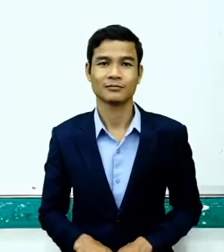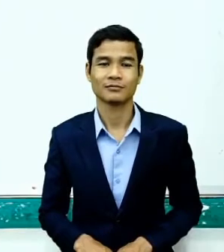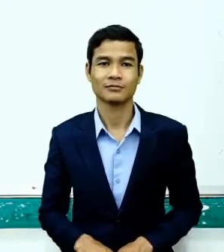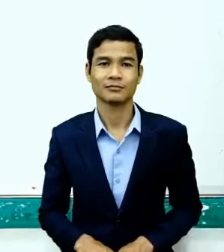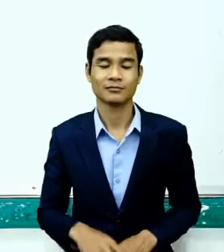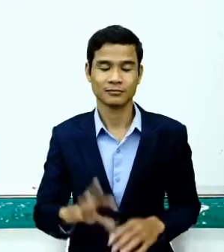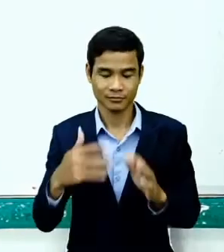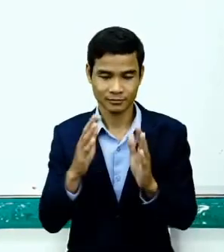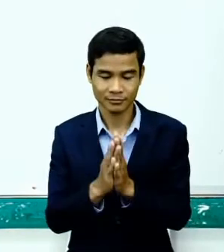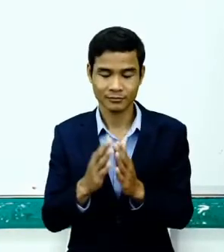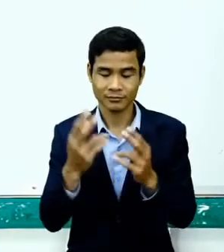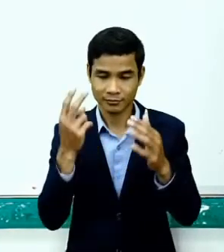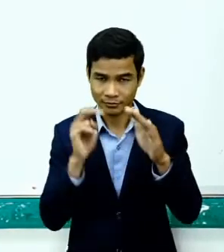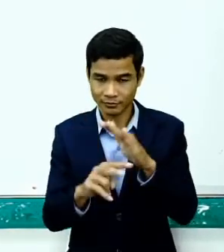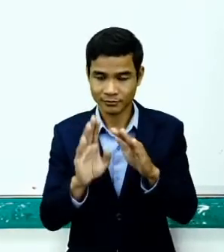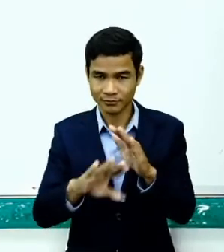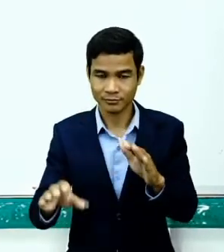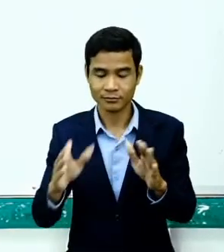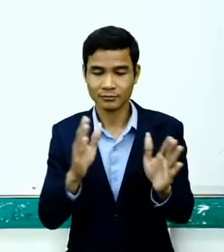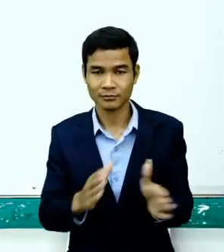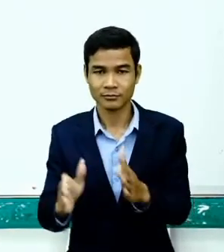អរគុណកូនត្រៀមទូទាយ